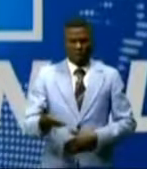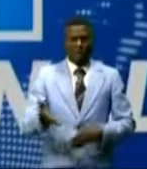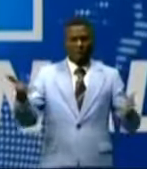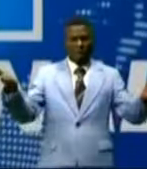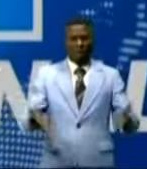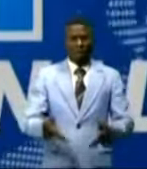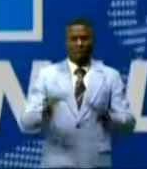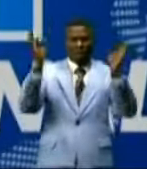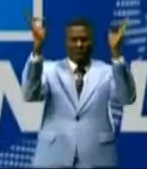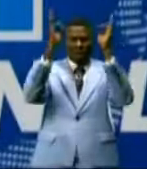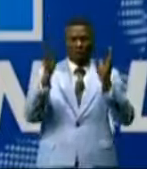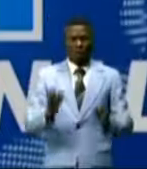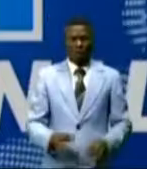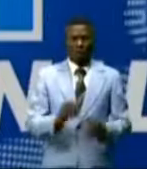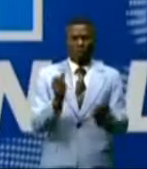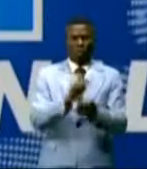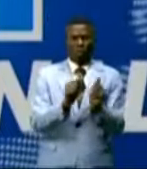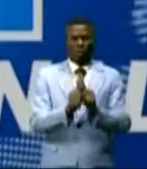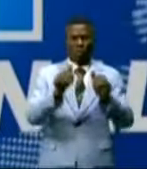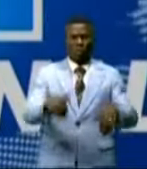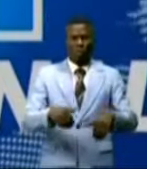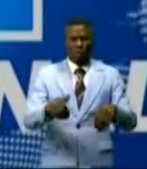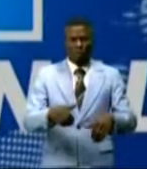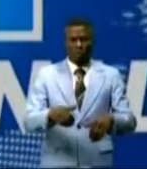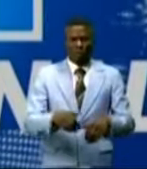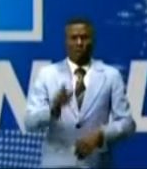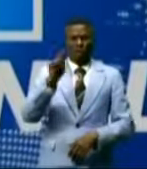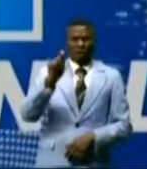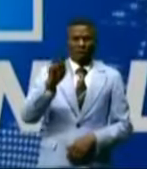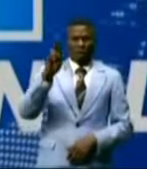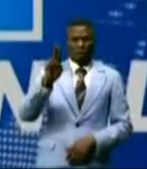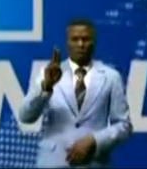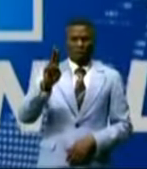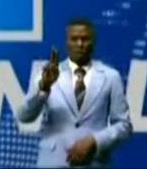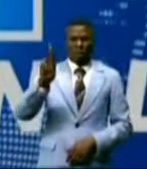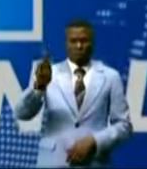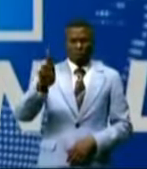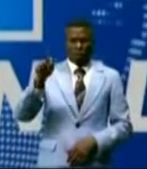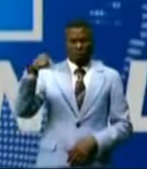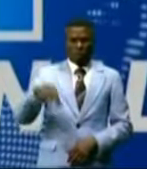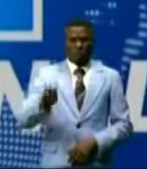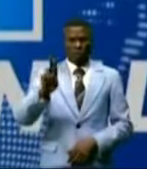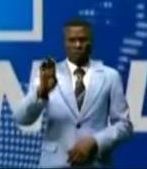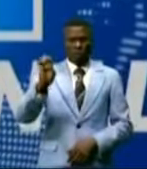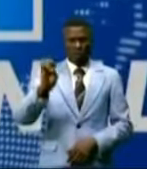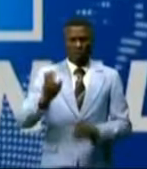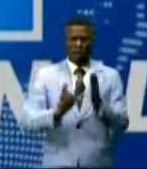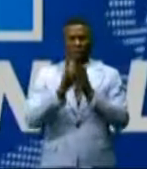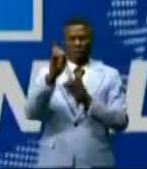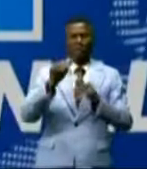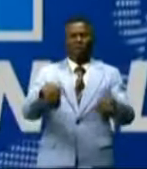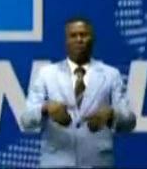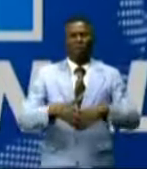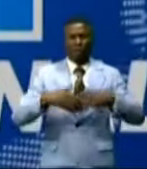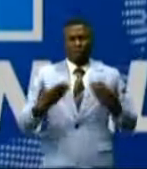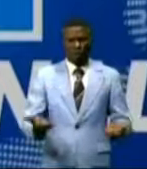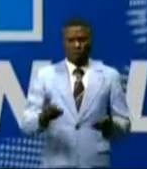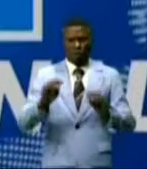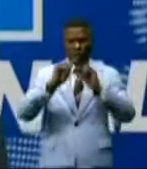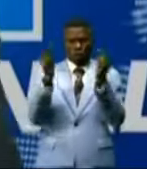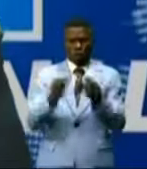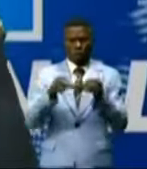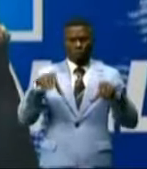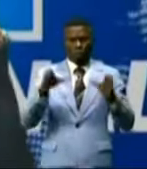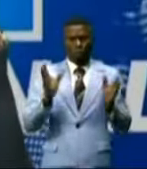présence au forum sur l'agriculture tenu en Turquie sous le thème « Comment développer l'agriculture ?». Eh bien, la délégation